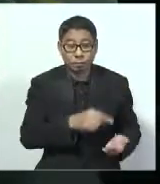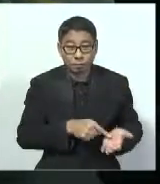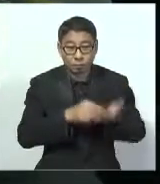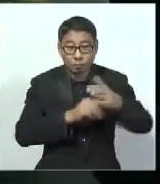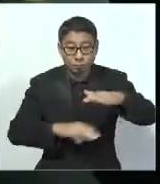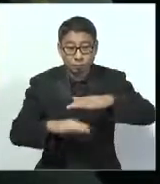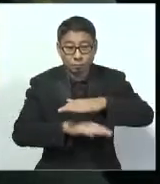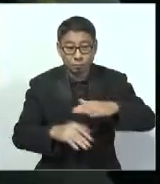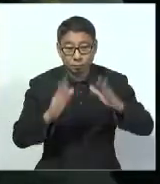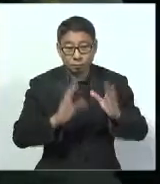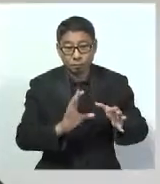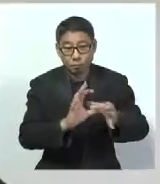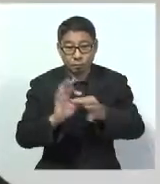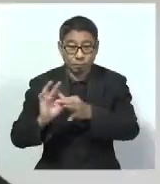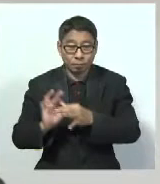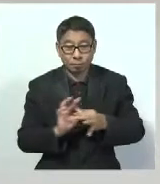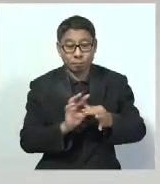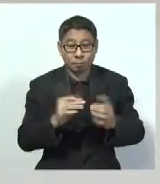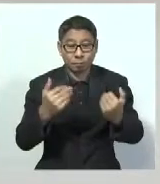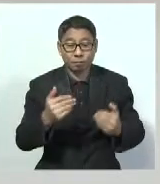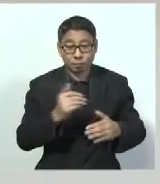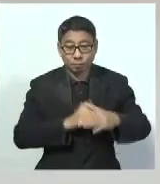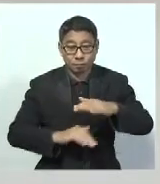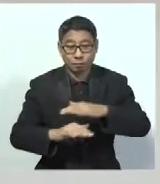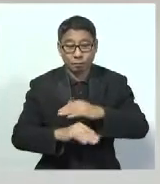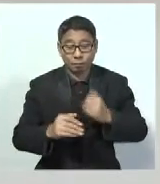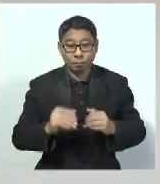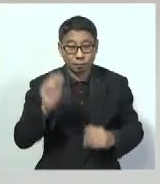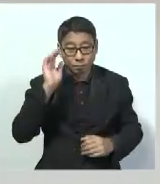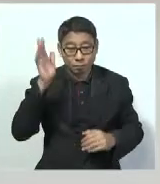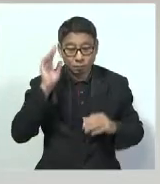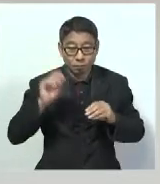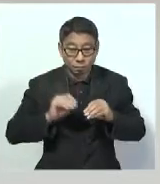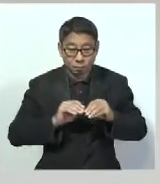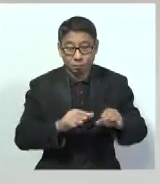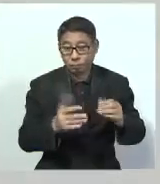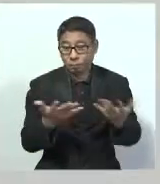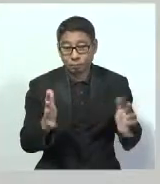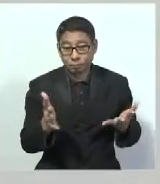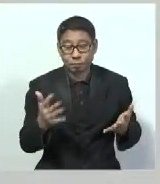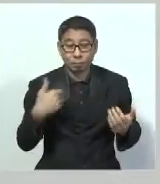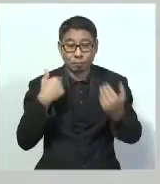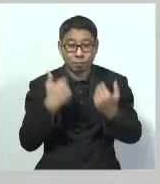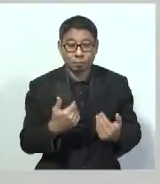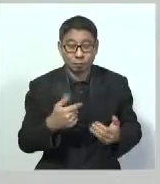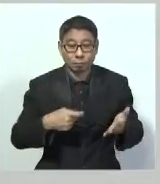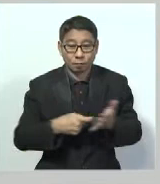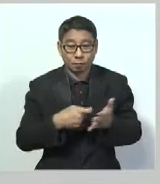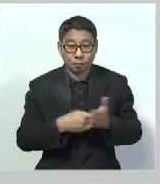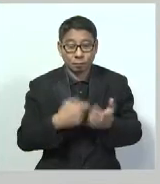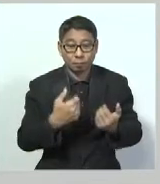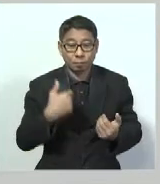มอบหลักฐานให้ทางหน่วยงานที่เกี่ยวข้องซึ่งข้อมูลทั้งหมดไม่สามารถเปิดเผยต่อสื่อมวลชนได้เพราะว่าเหตุ